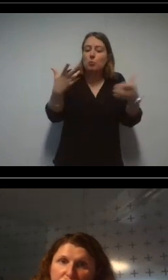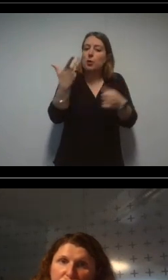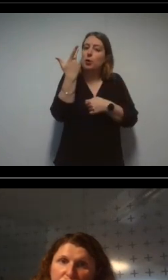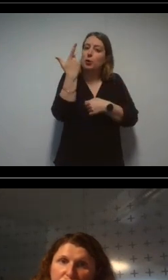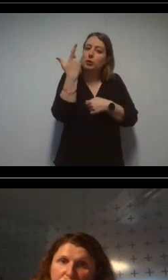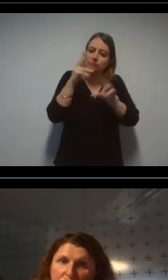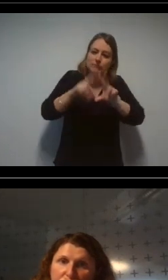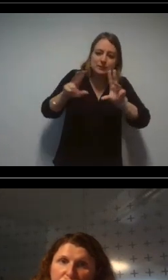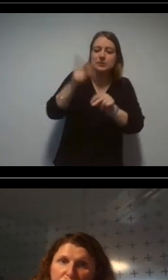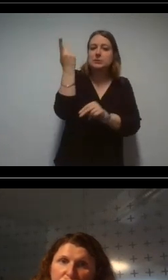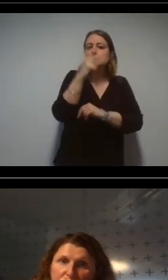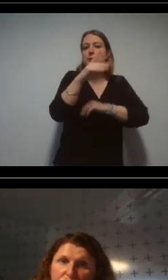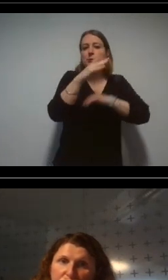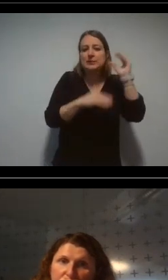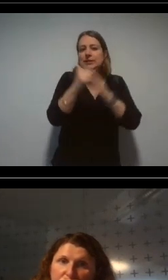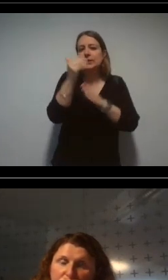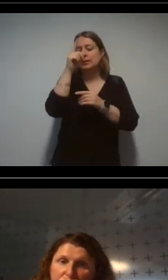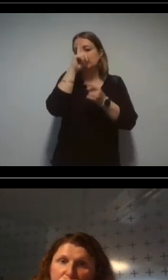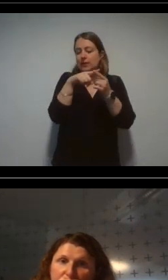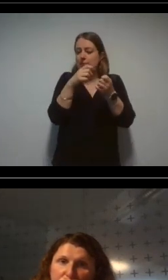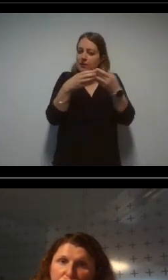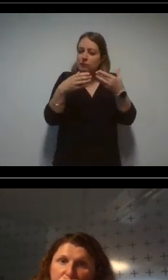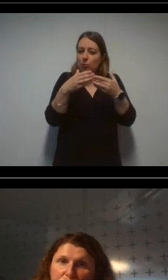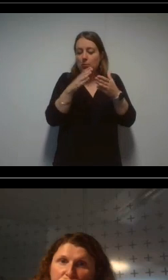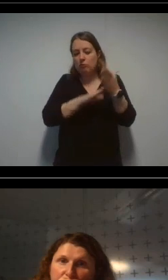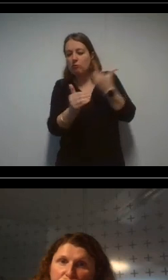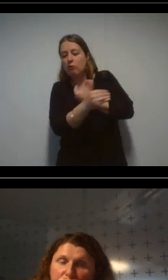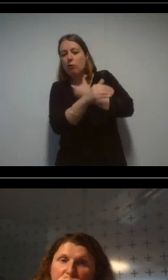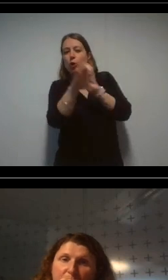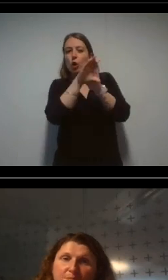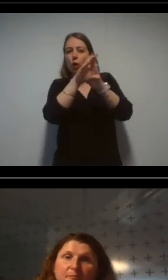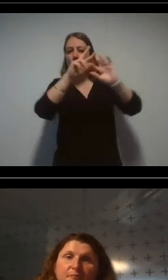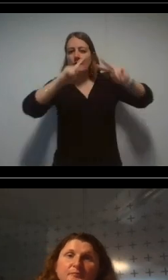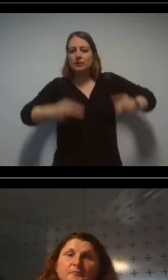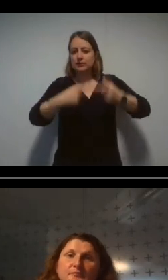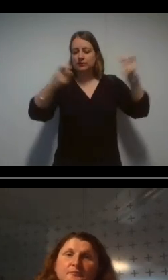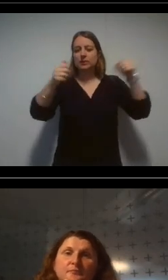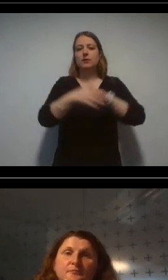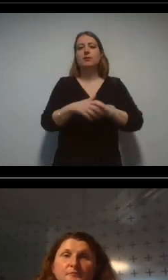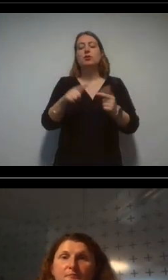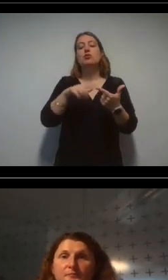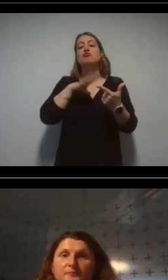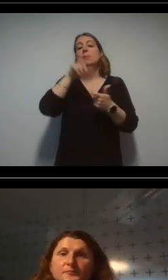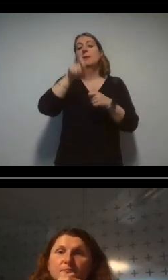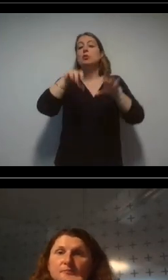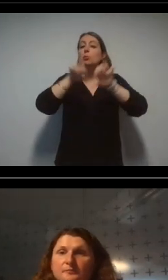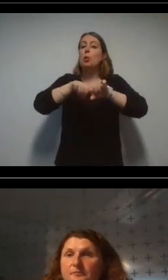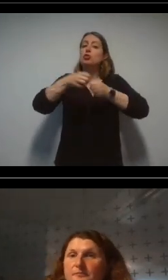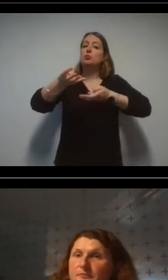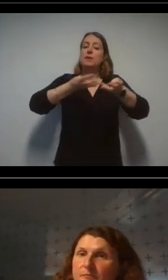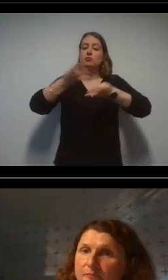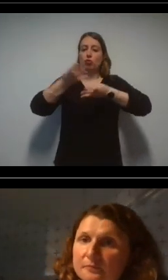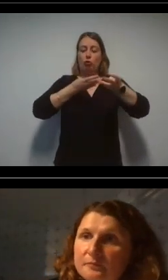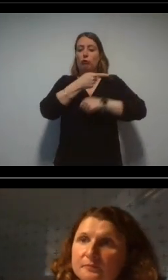passe dans le développement du code. Ensuite, un product manager qui va expliquer comment est-ce qu'on